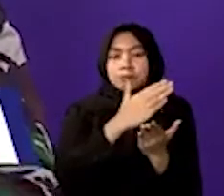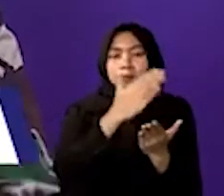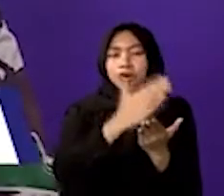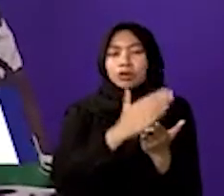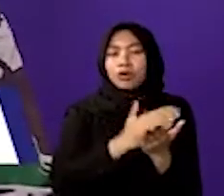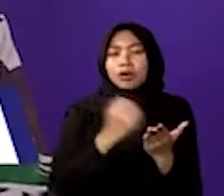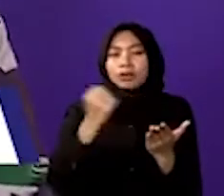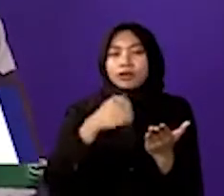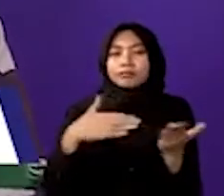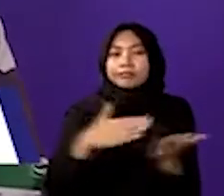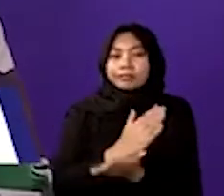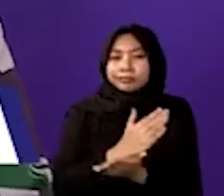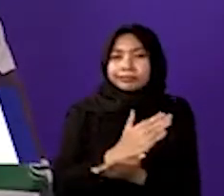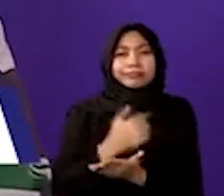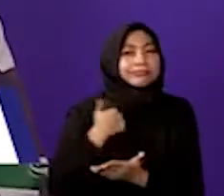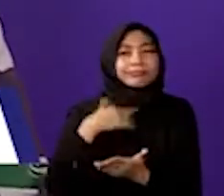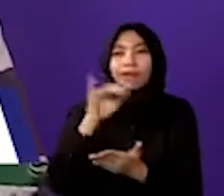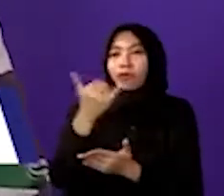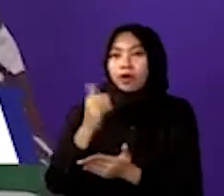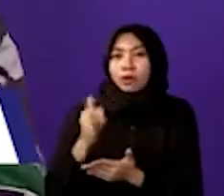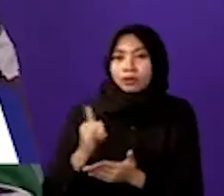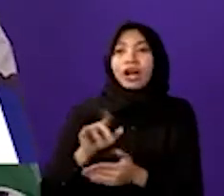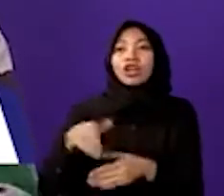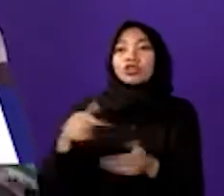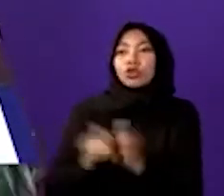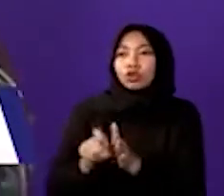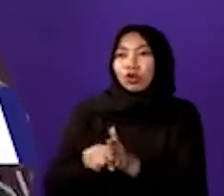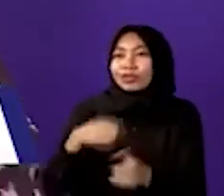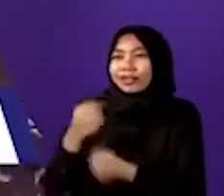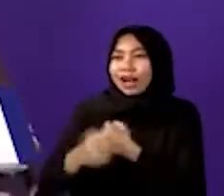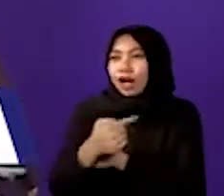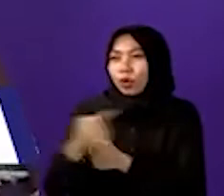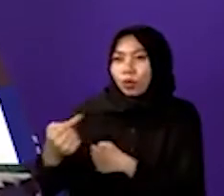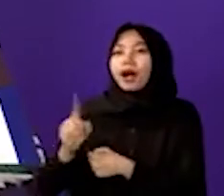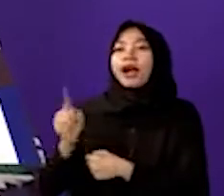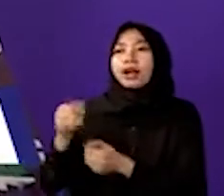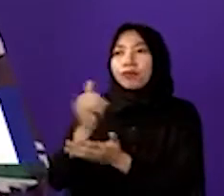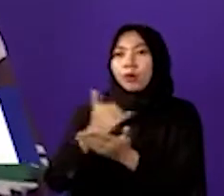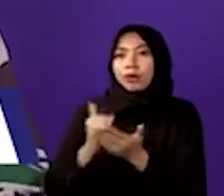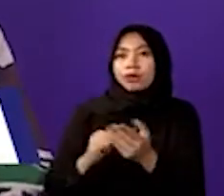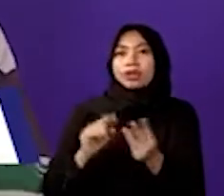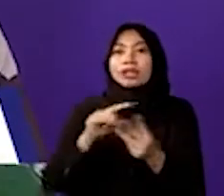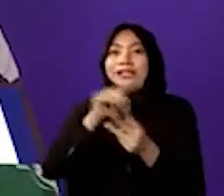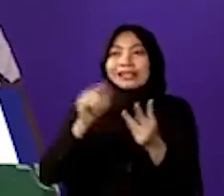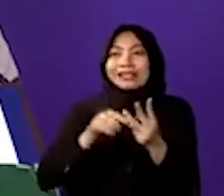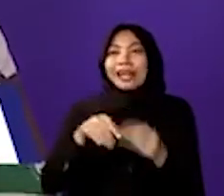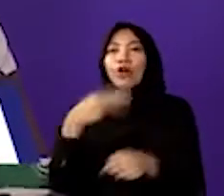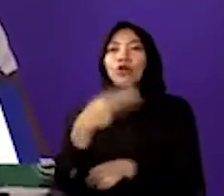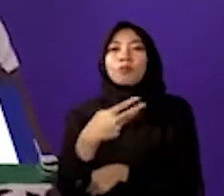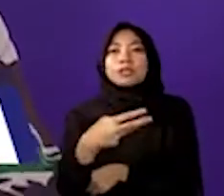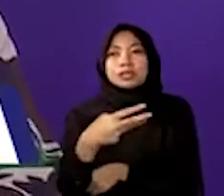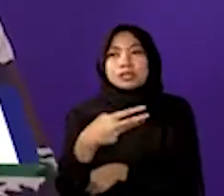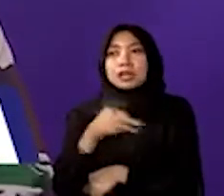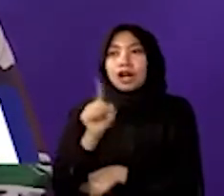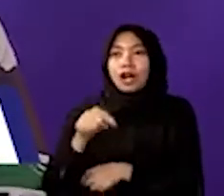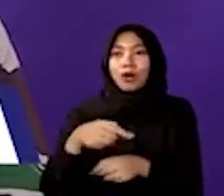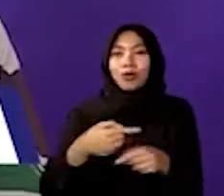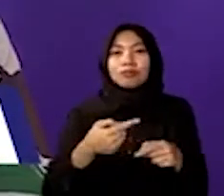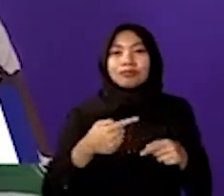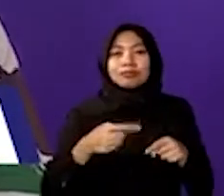nilai tidak tepat pun selalu kami evaluasi nah juga pemulihan ekonominya Karena tanpa dua-duanya ya nanti